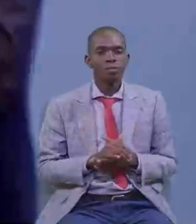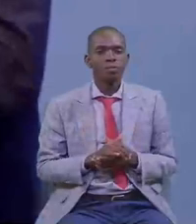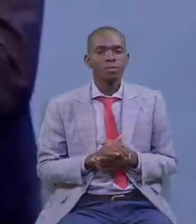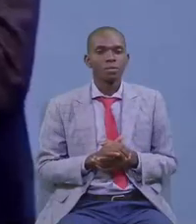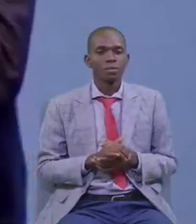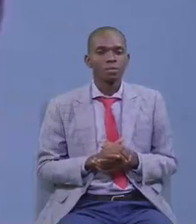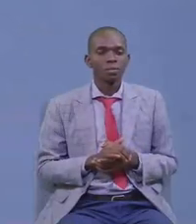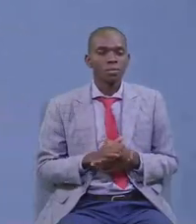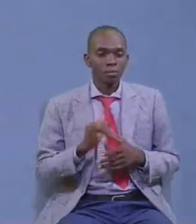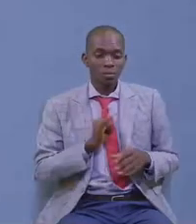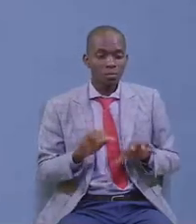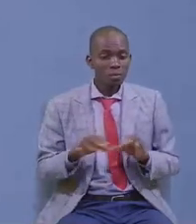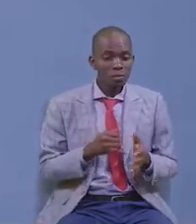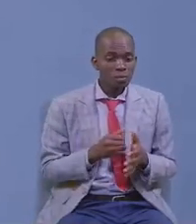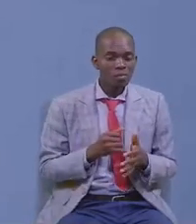Je le fais encore.